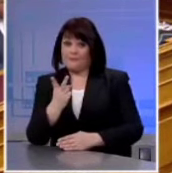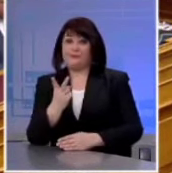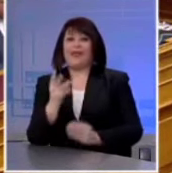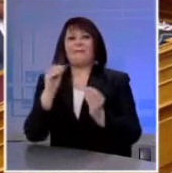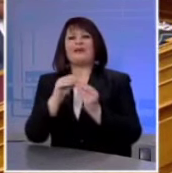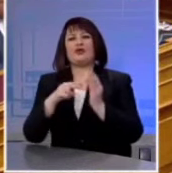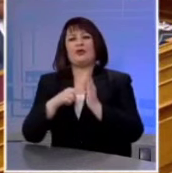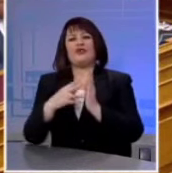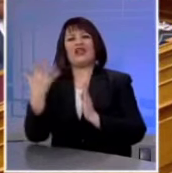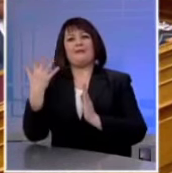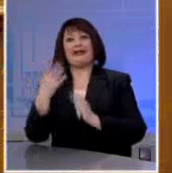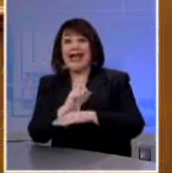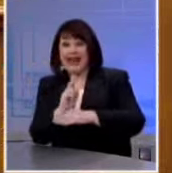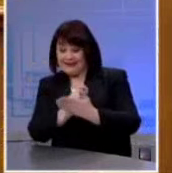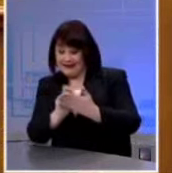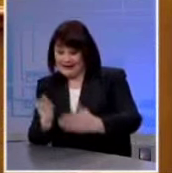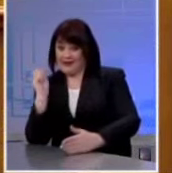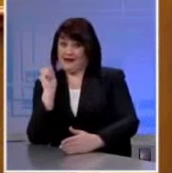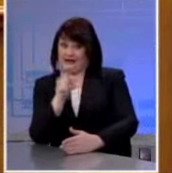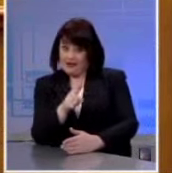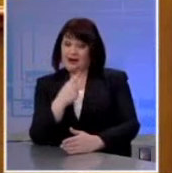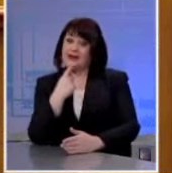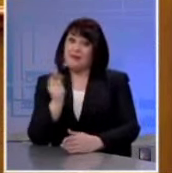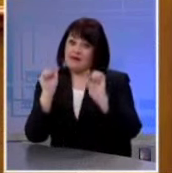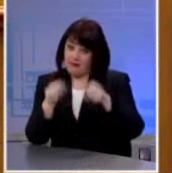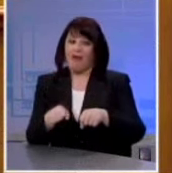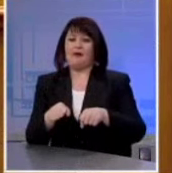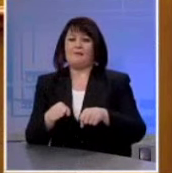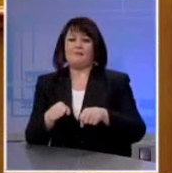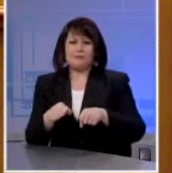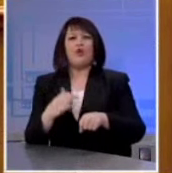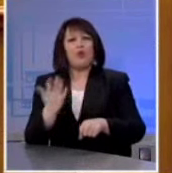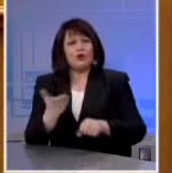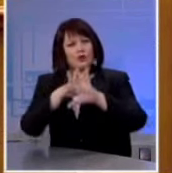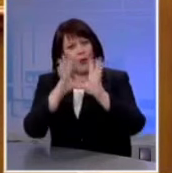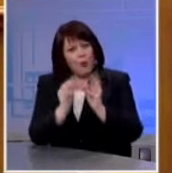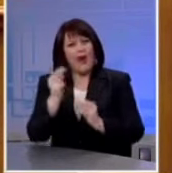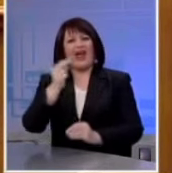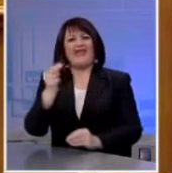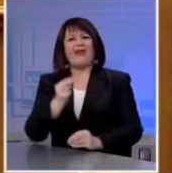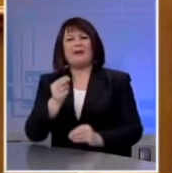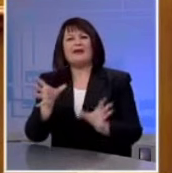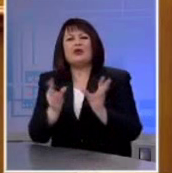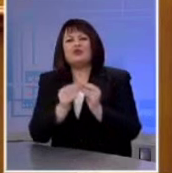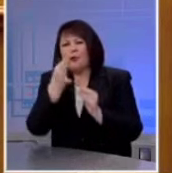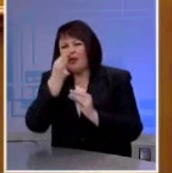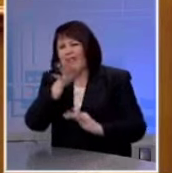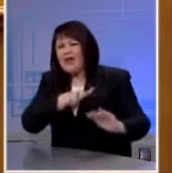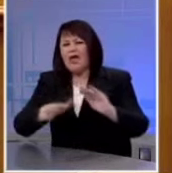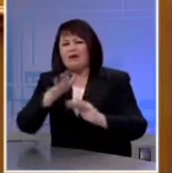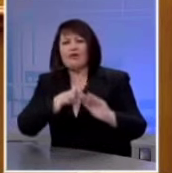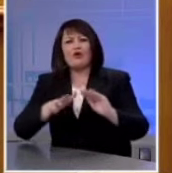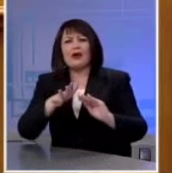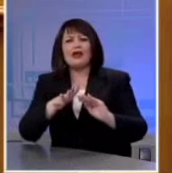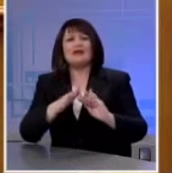του 2015 να γνωμοδοτεί ότι όλες οι υποθέσεις διαφθοράς